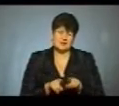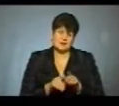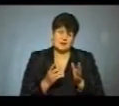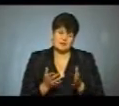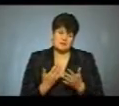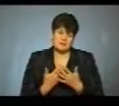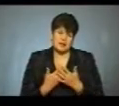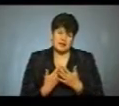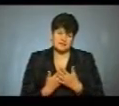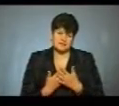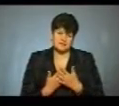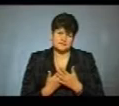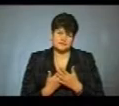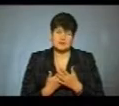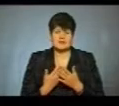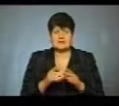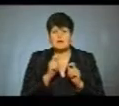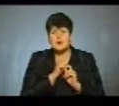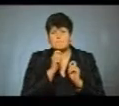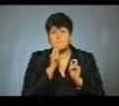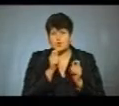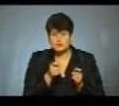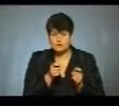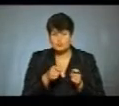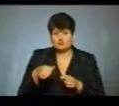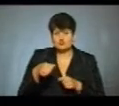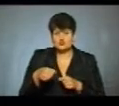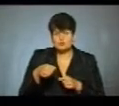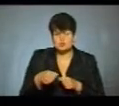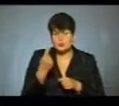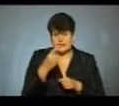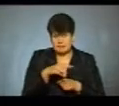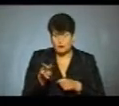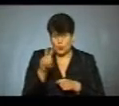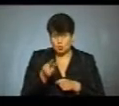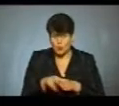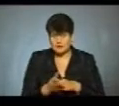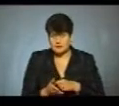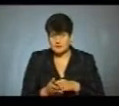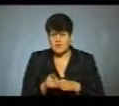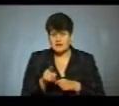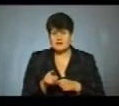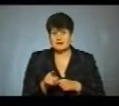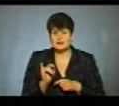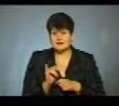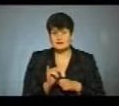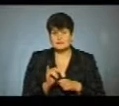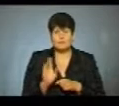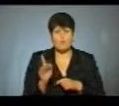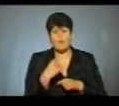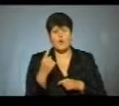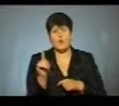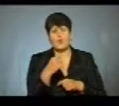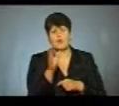яскравий приклад навели. Давайте вам подарують в сумочці мільйон доларів і випустять погуляти